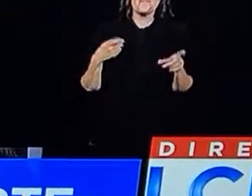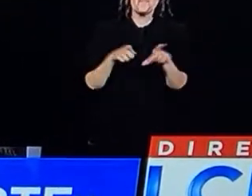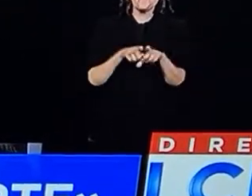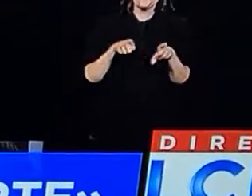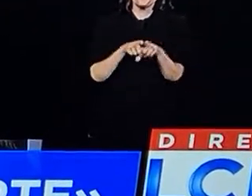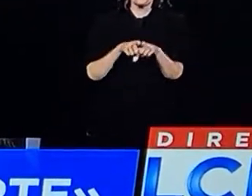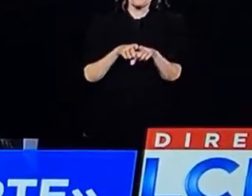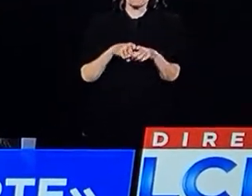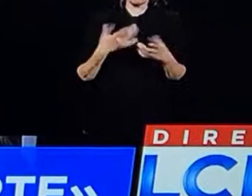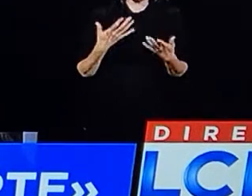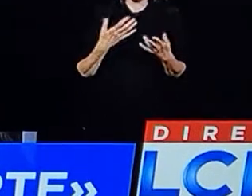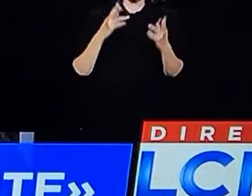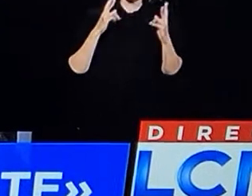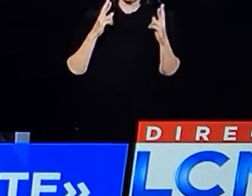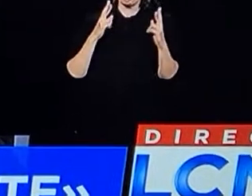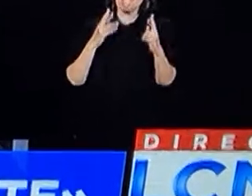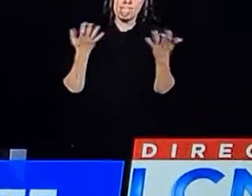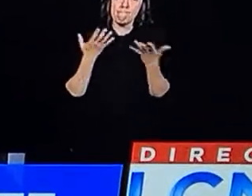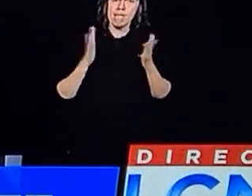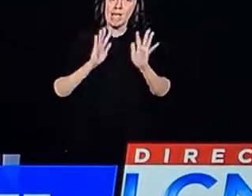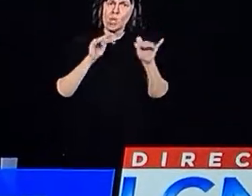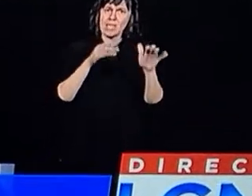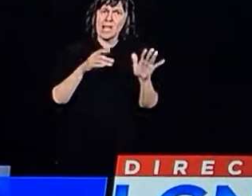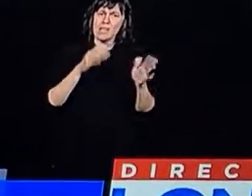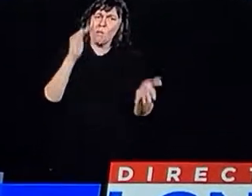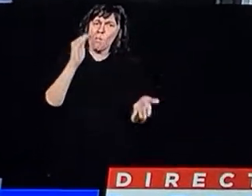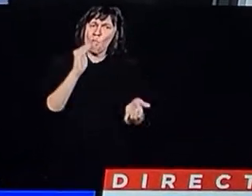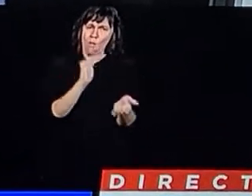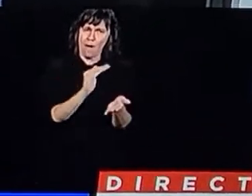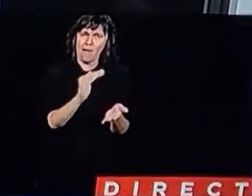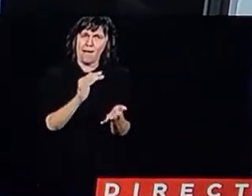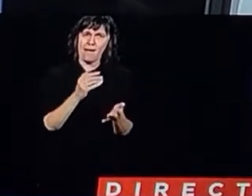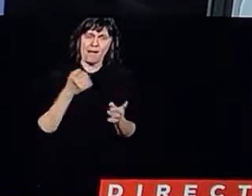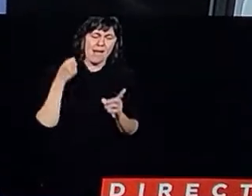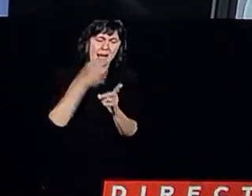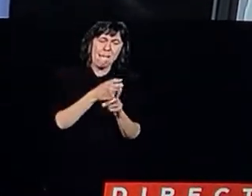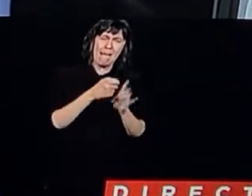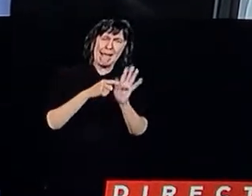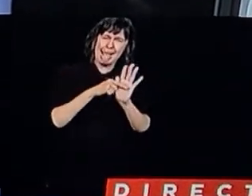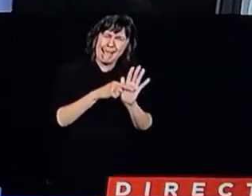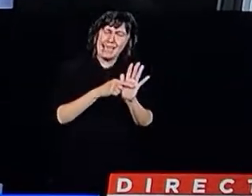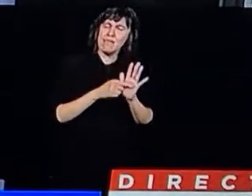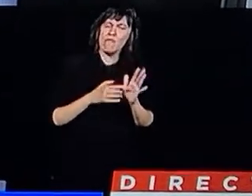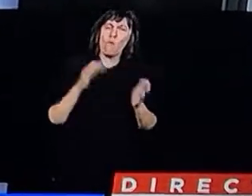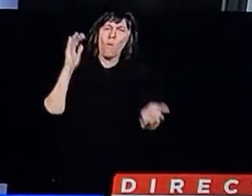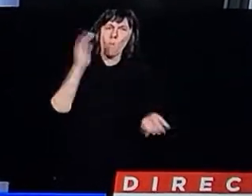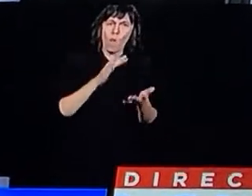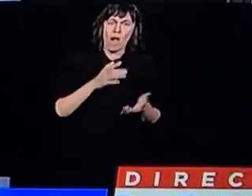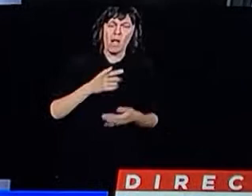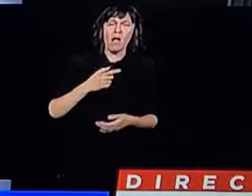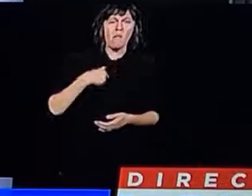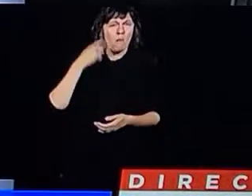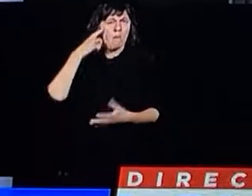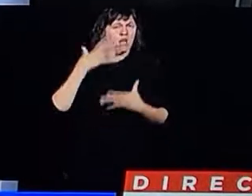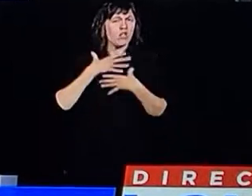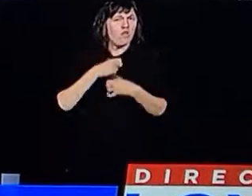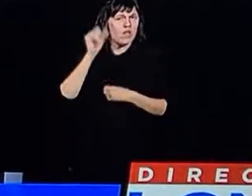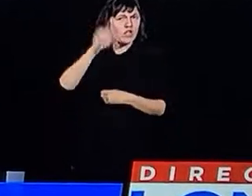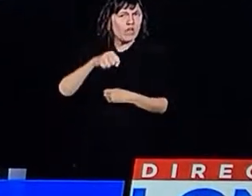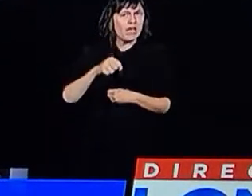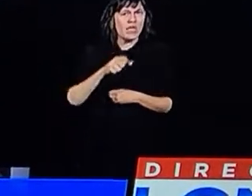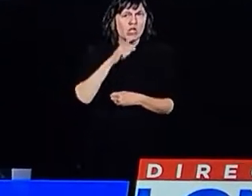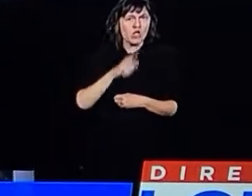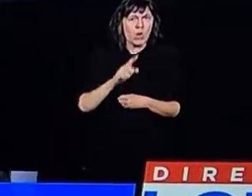conséquences possibles. Puis moi, je suis convaincu qu'on est capable, ensemble, de passer à travers cette quatrième vague, comme on l'a bien fait, entre